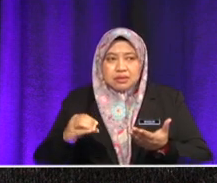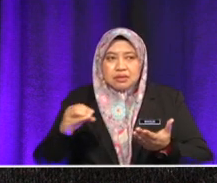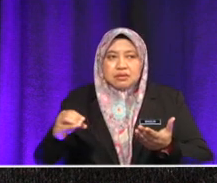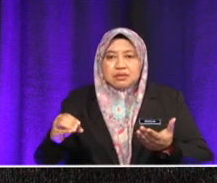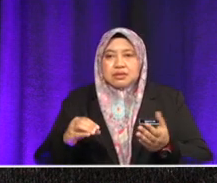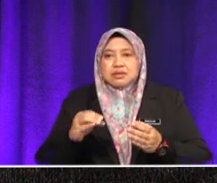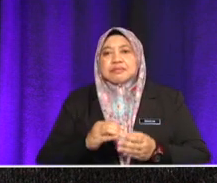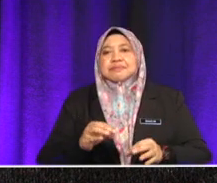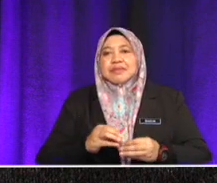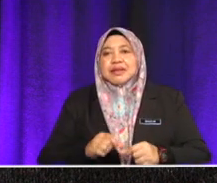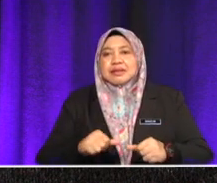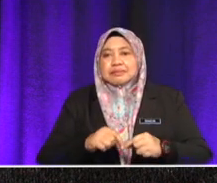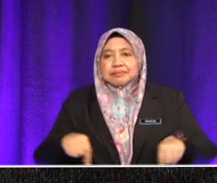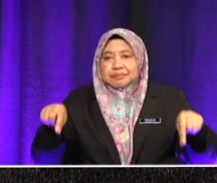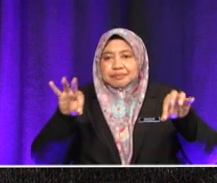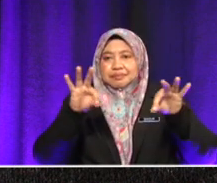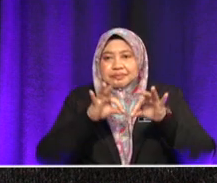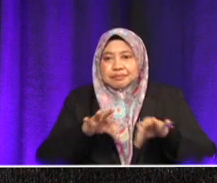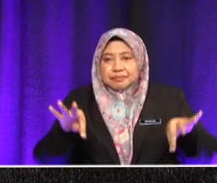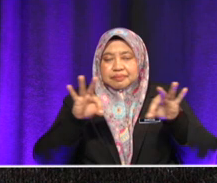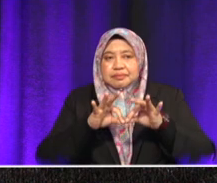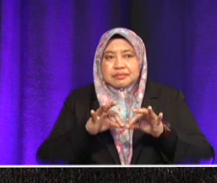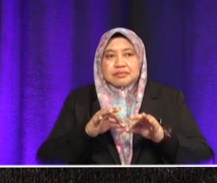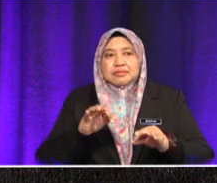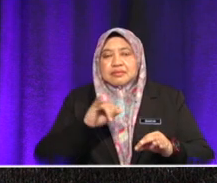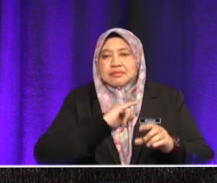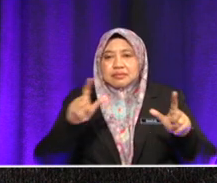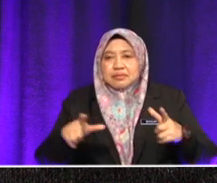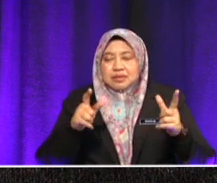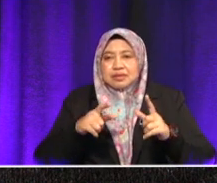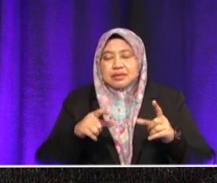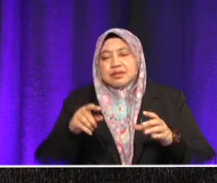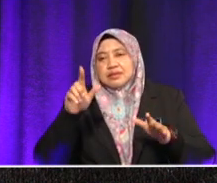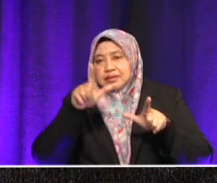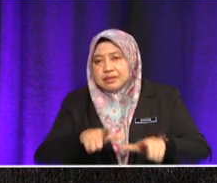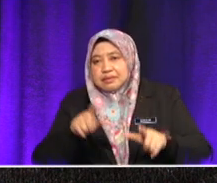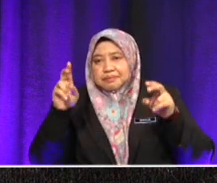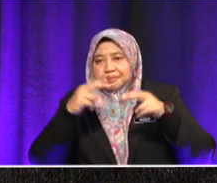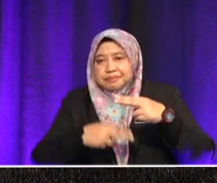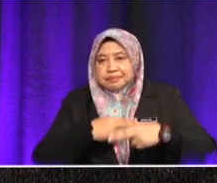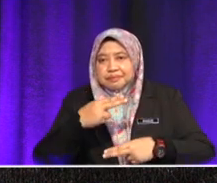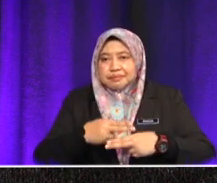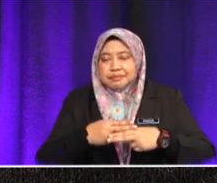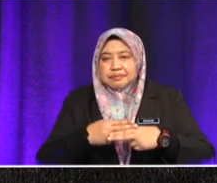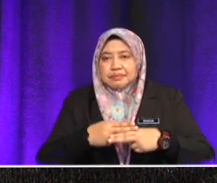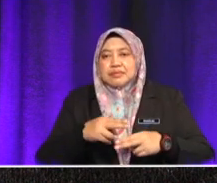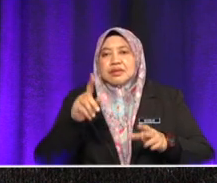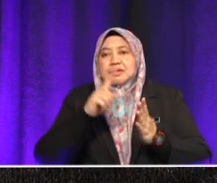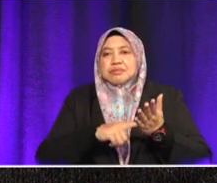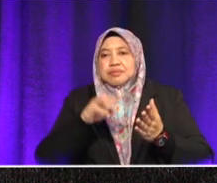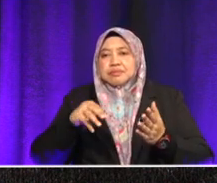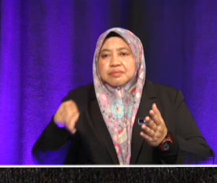ataupun catatan ringkas Seperti yang saya lakukan kita Letakkan tarik apa yang seseorang murid buat